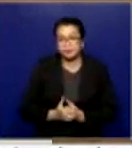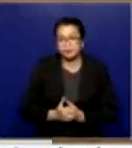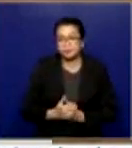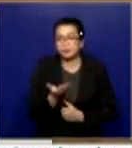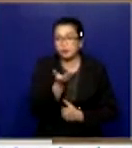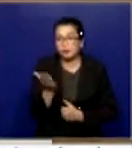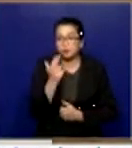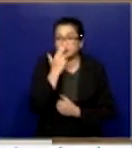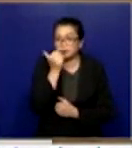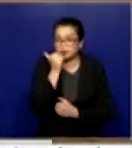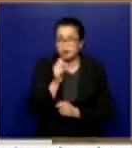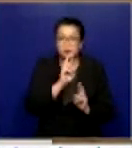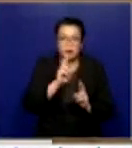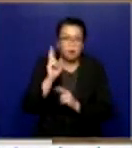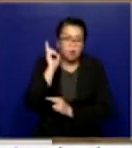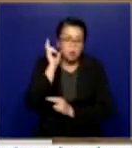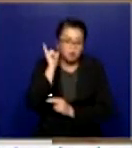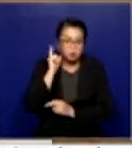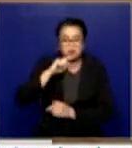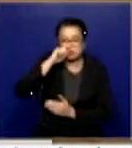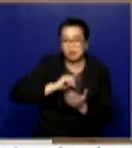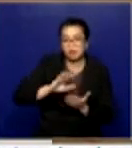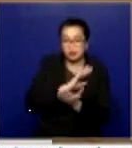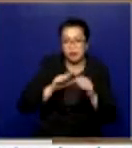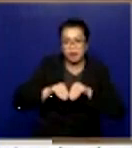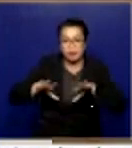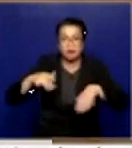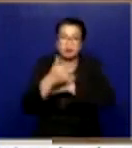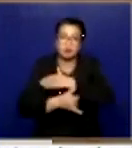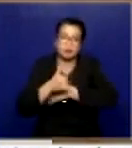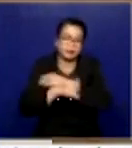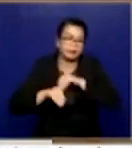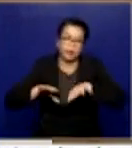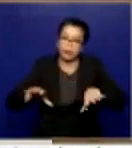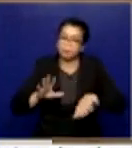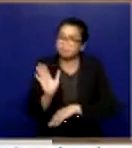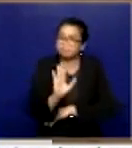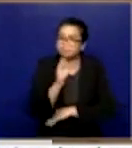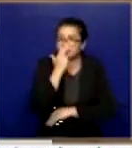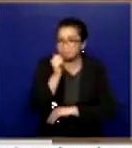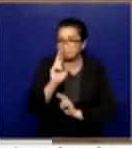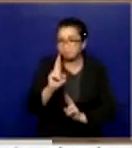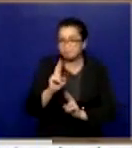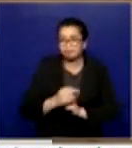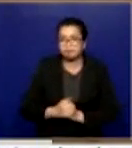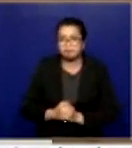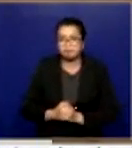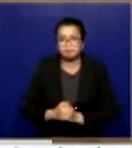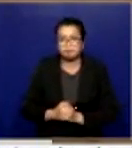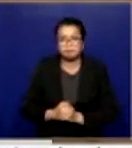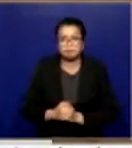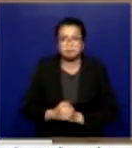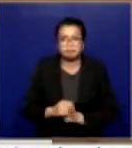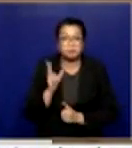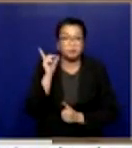ระวังๆในการที่นำข้อมูลประเทศของเราไปแพทย์ที่ต่างประเทศผมนั้นข้อมูลจากนักข่าวข้าง